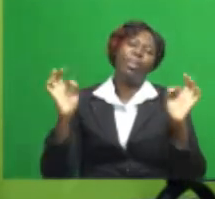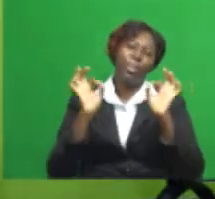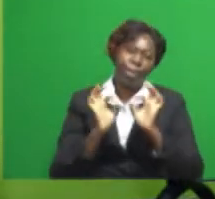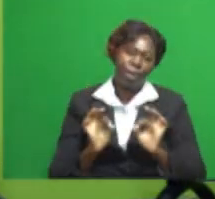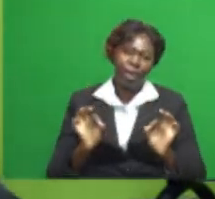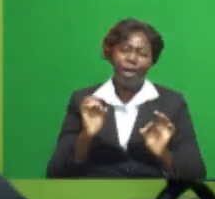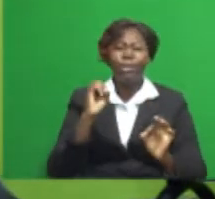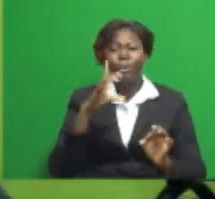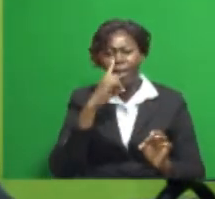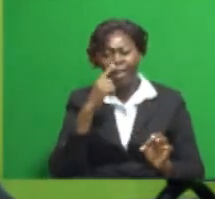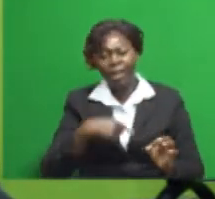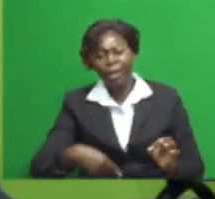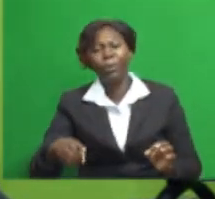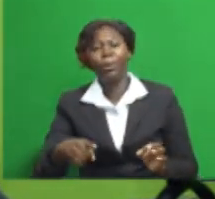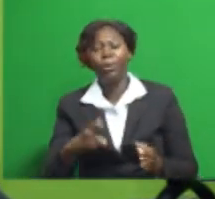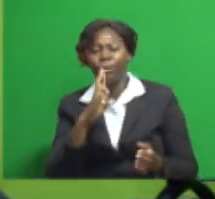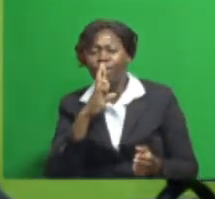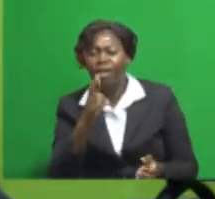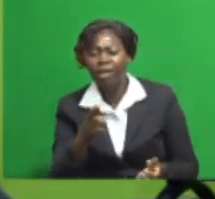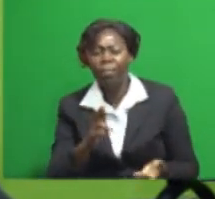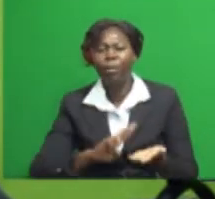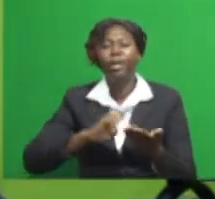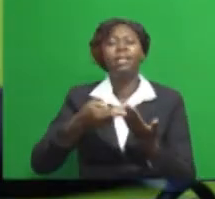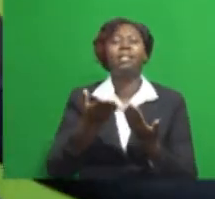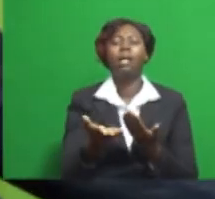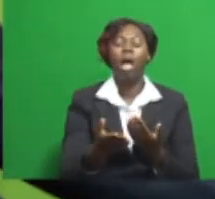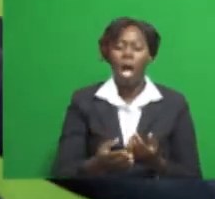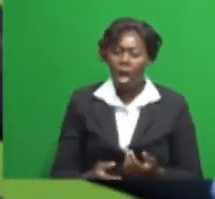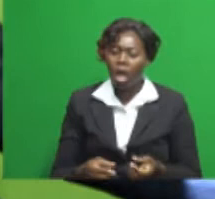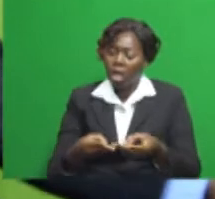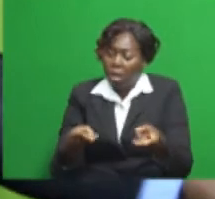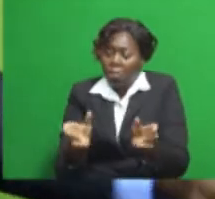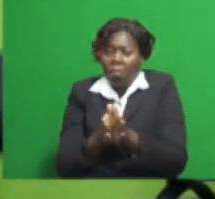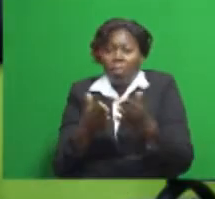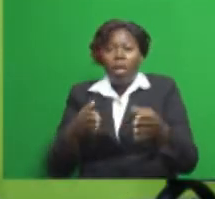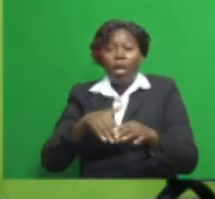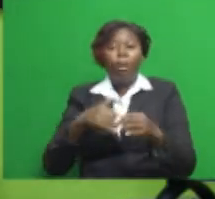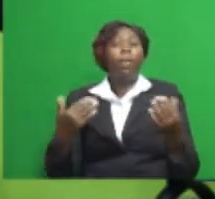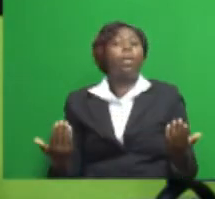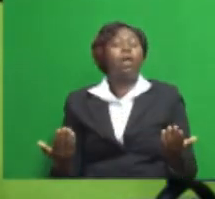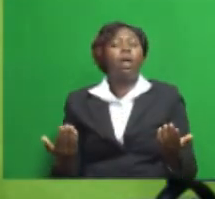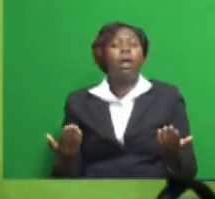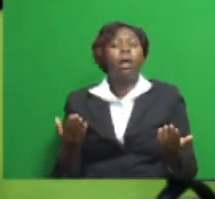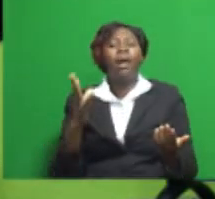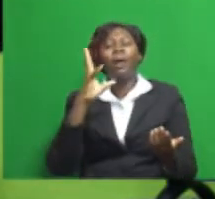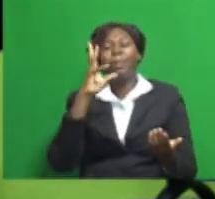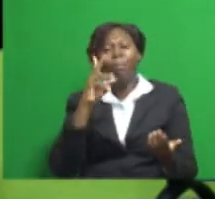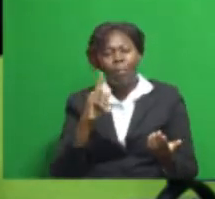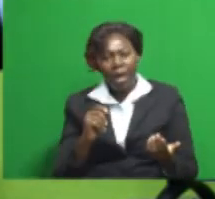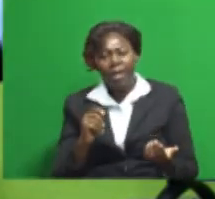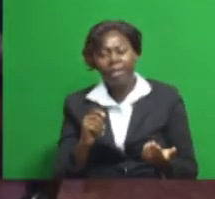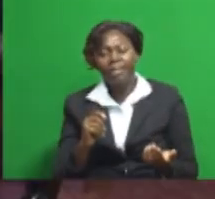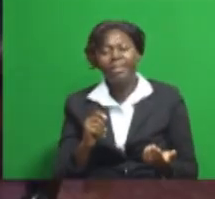saka pakadzoka nereporti zvikanzi hakuna vanhu asi kwakakiwa mwaraedza kuvaudza kuti wedwe ndine ngirozi dzinorwira vanhu